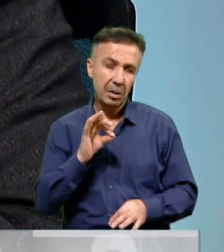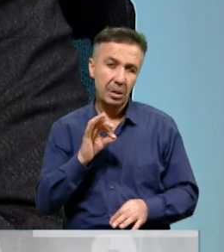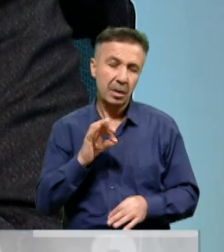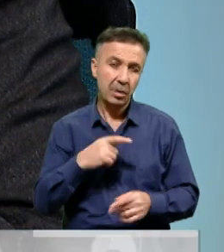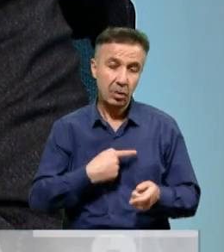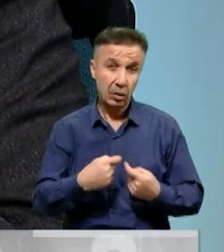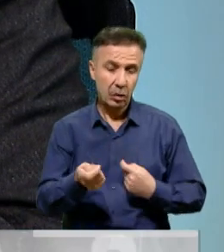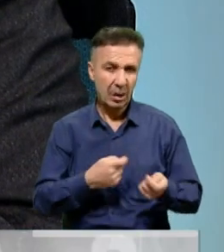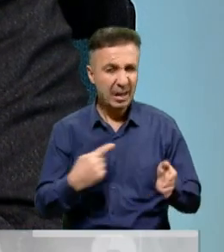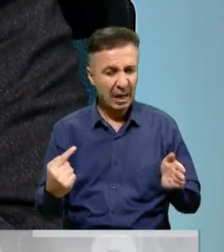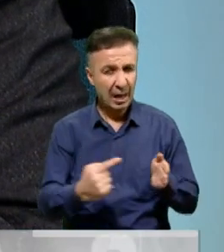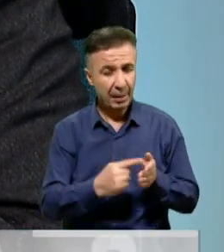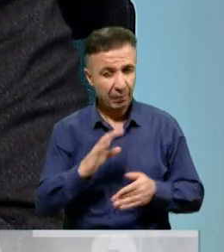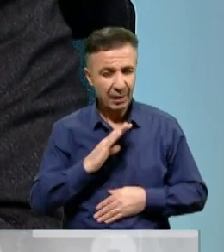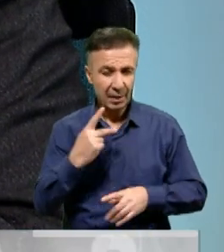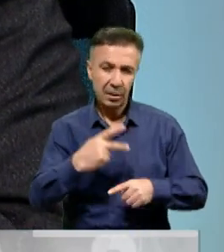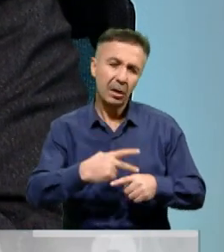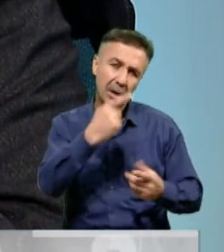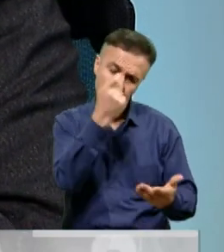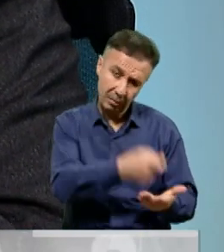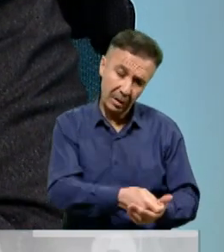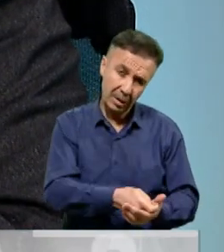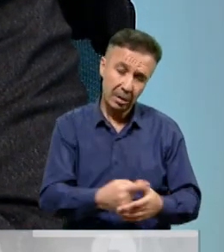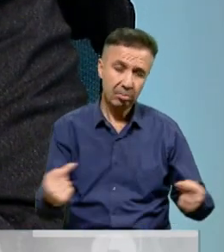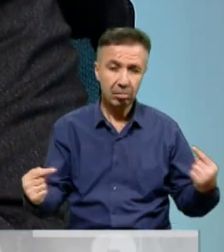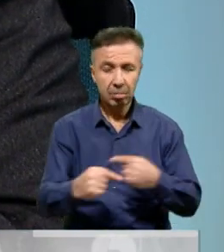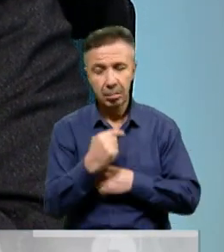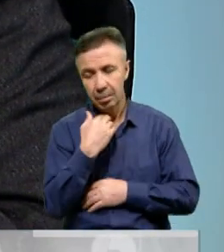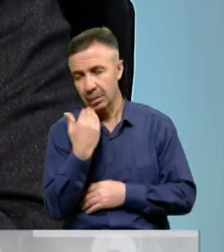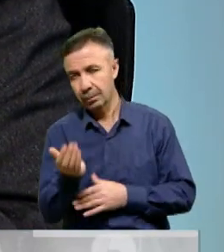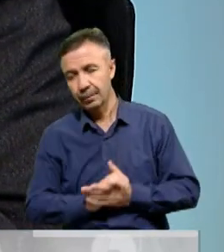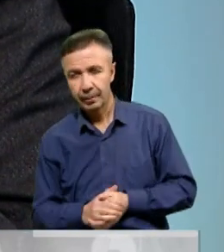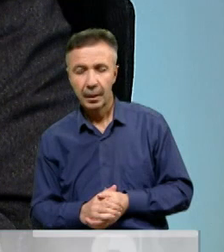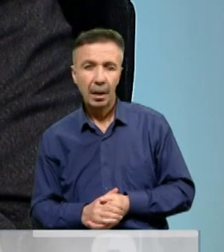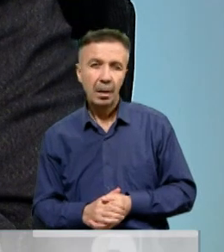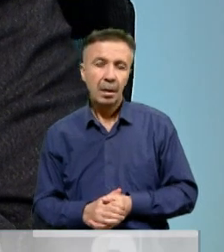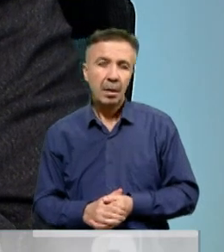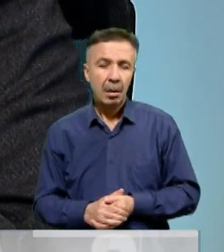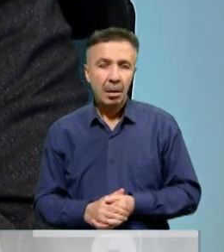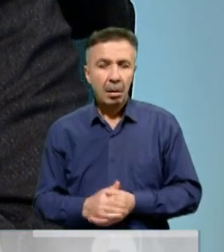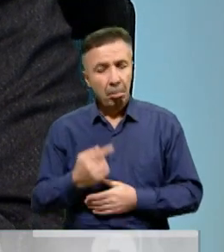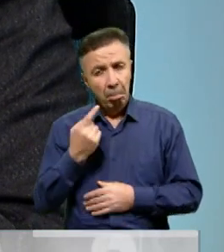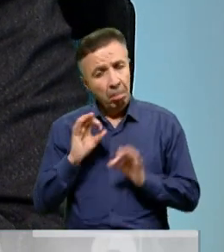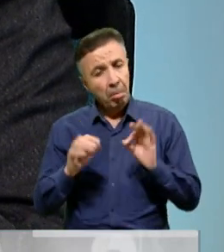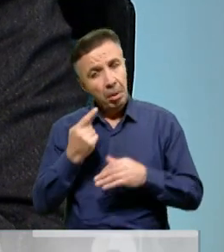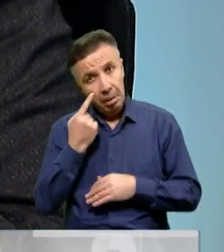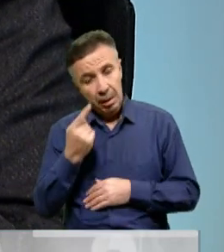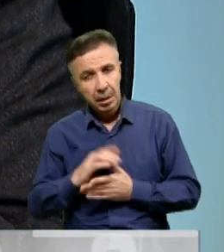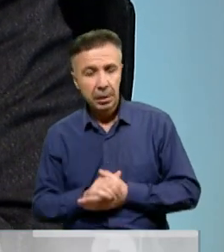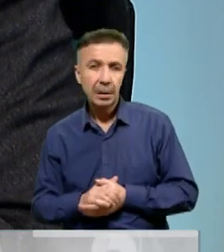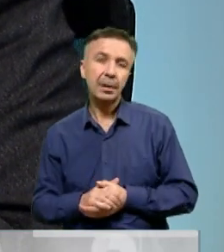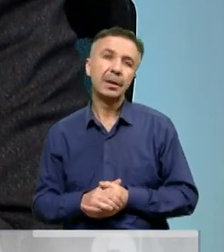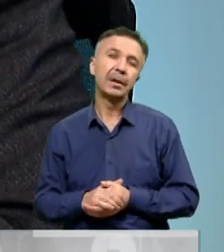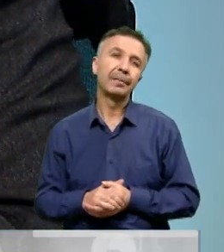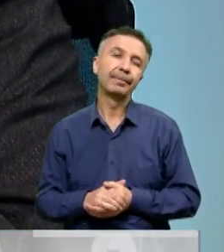ticari maksatla bulunuyorsa zekata tabi olur. Aksi takdirde olmaz. Eyvallah. Olaya bu şekilde cevap verip diğer soruya